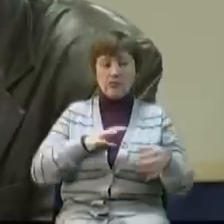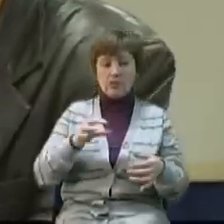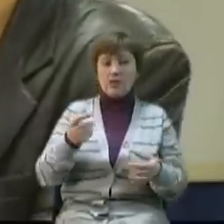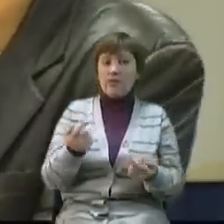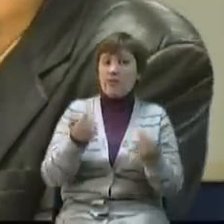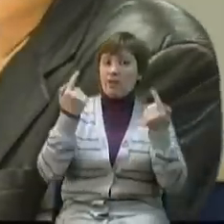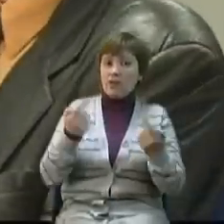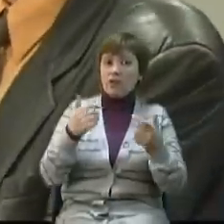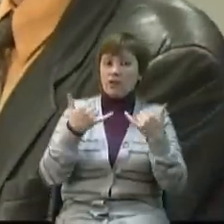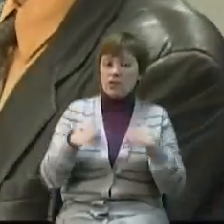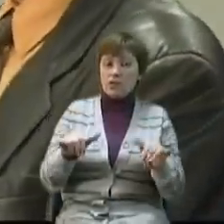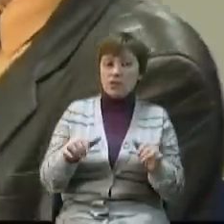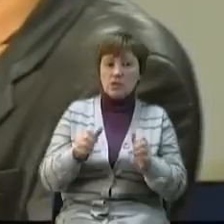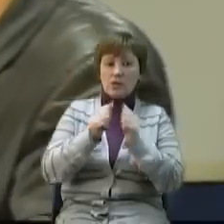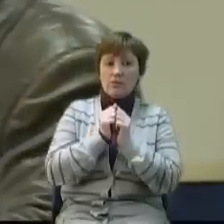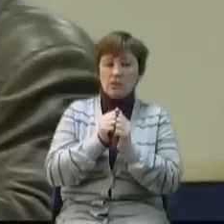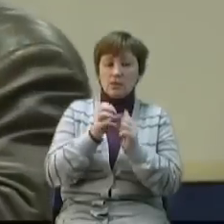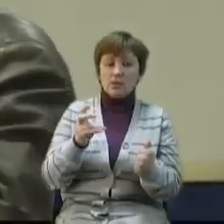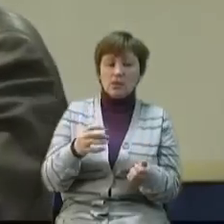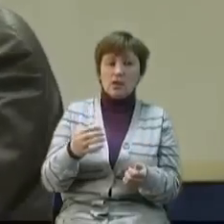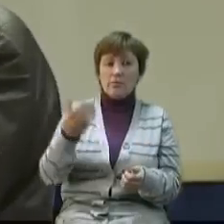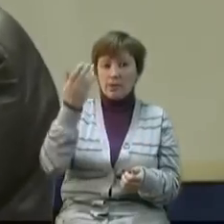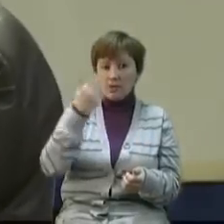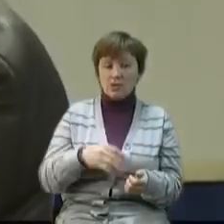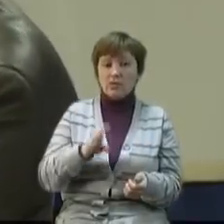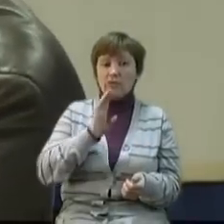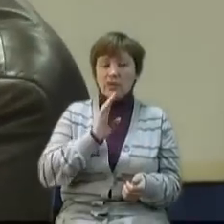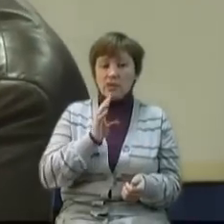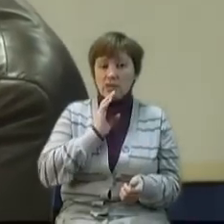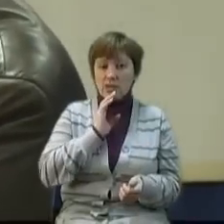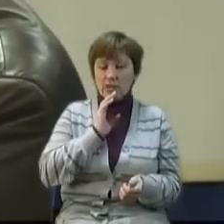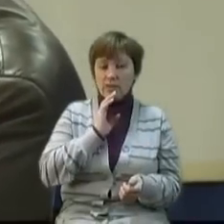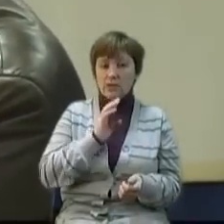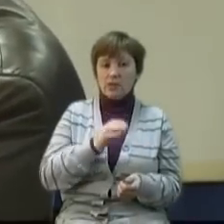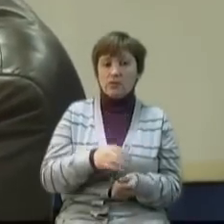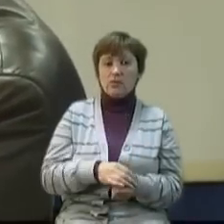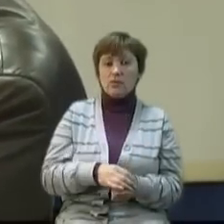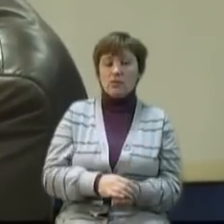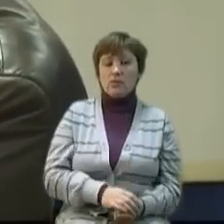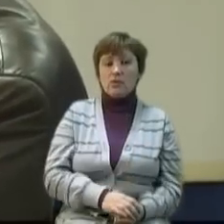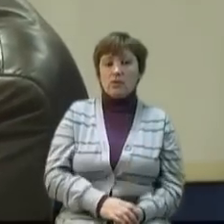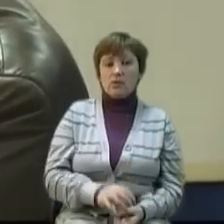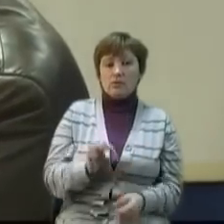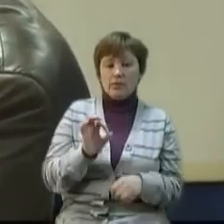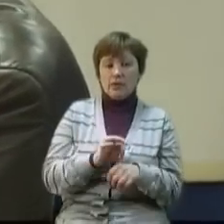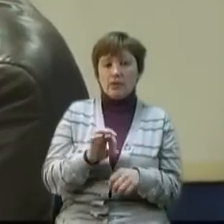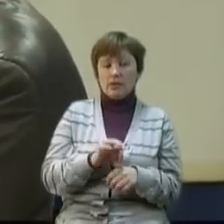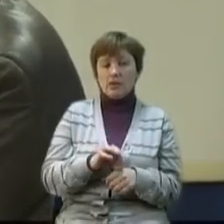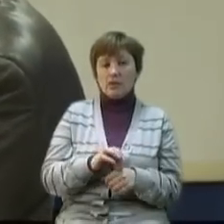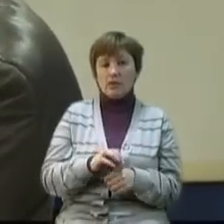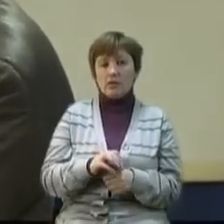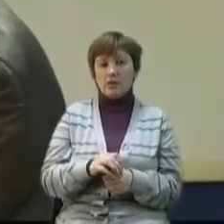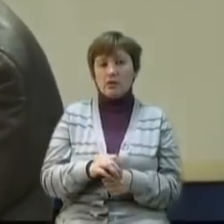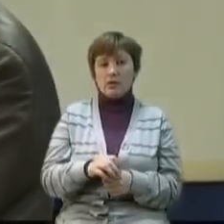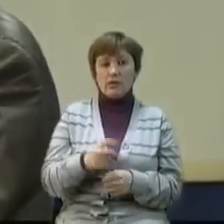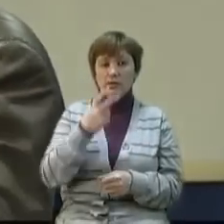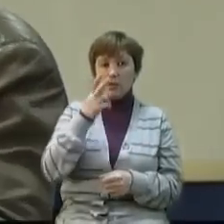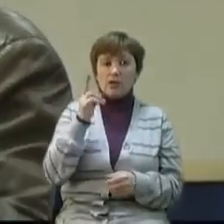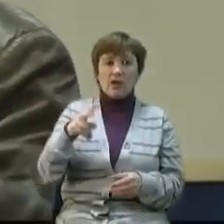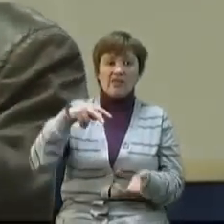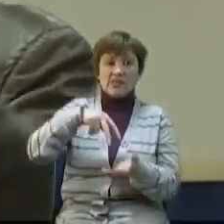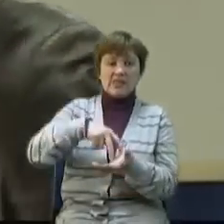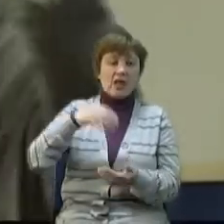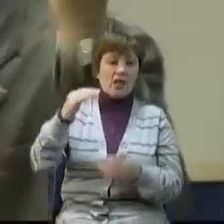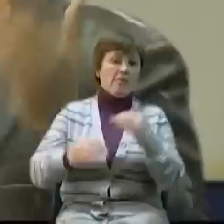93-м году я молился за парализованную девочку, церебральный паралич у нее был. Я видел, как она встала и